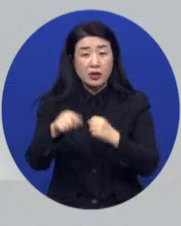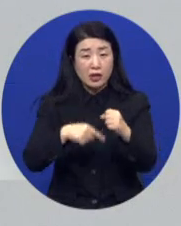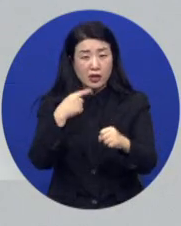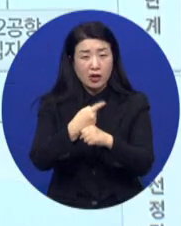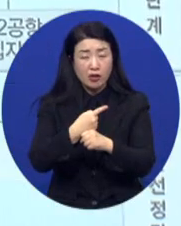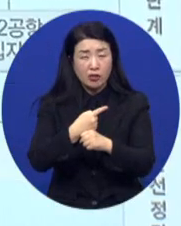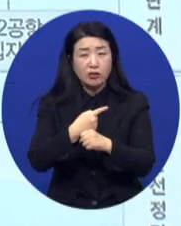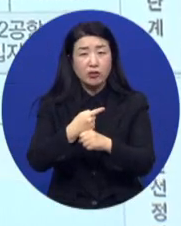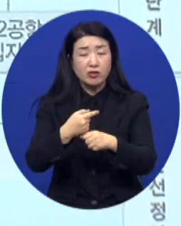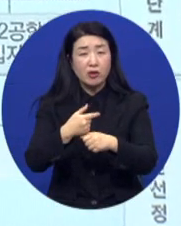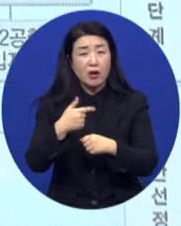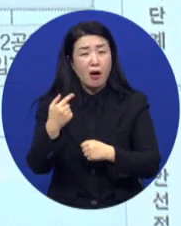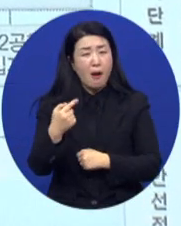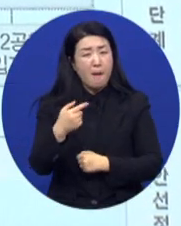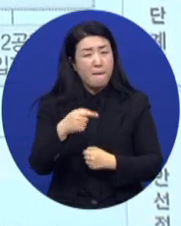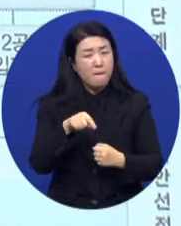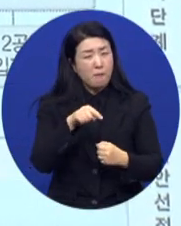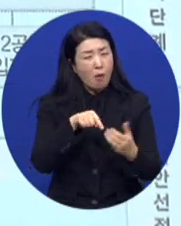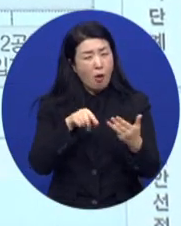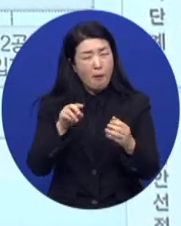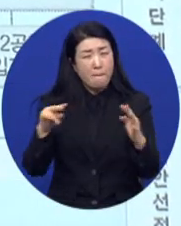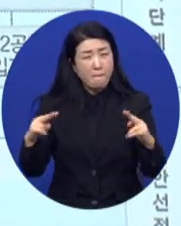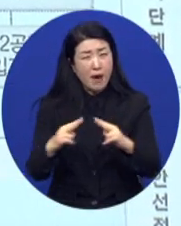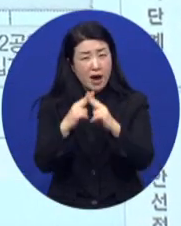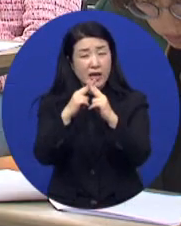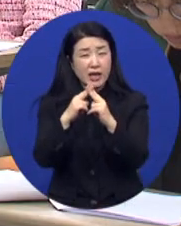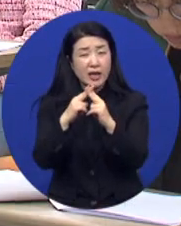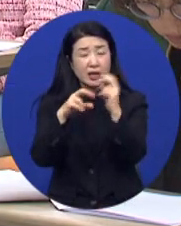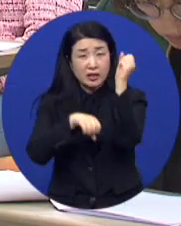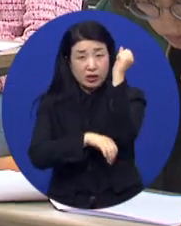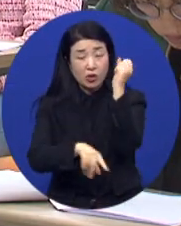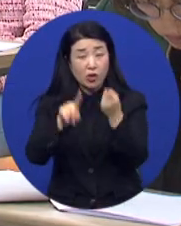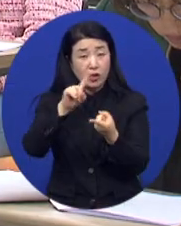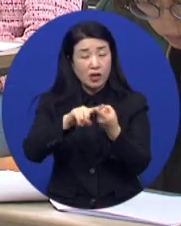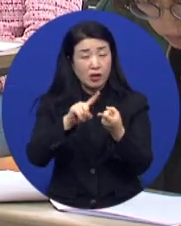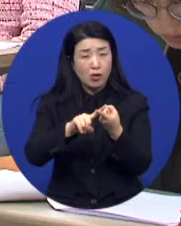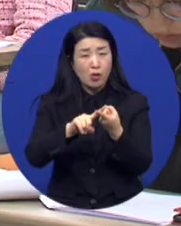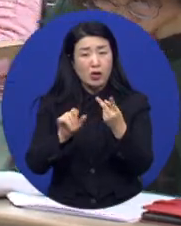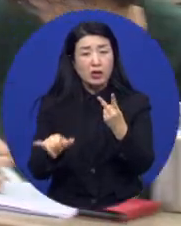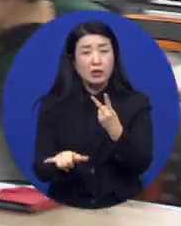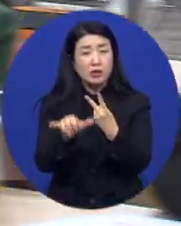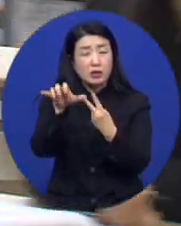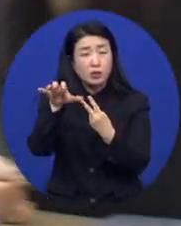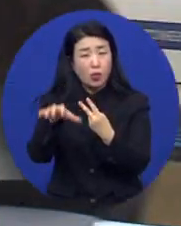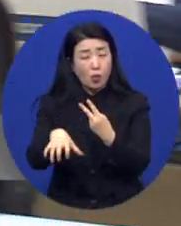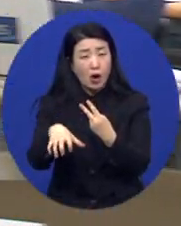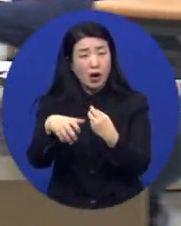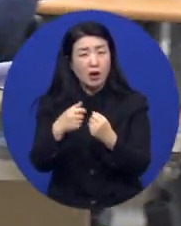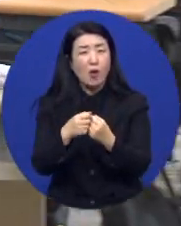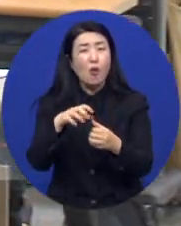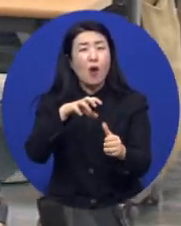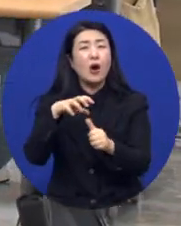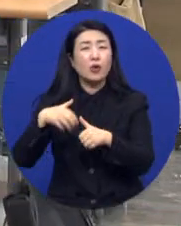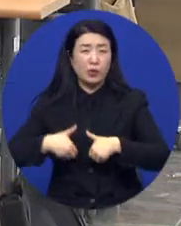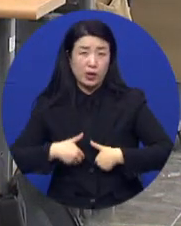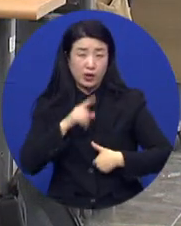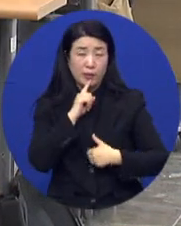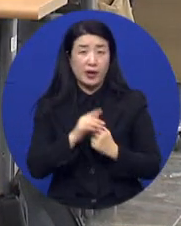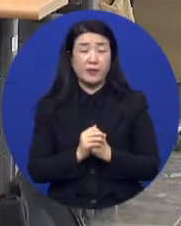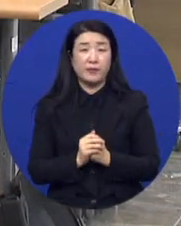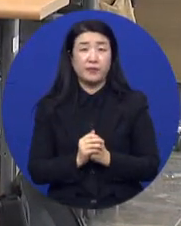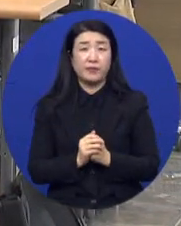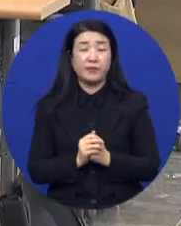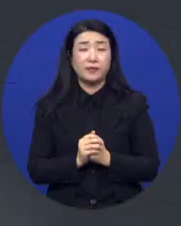명까지 처리할 수 있다는 파리공항공단의 보고서를 근거로 제주공항을 최대한 활용해야 한다고 주장했습니다